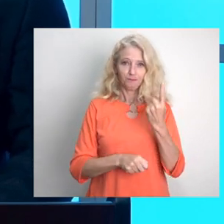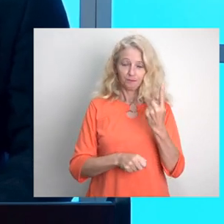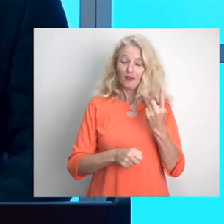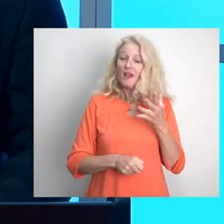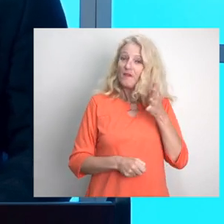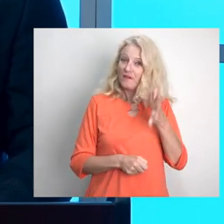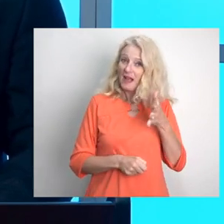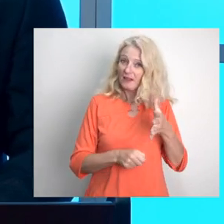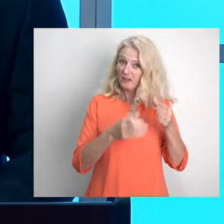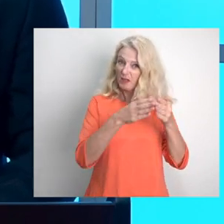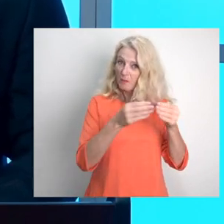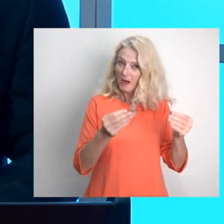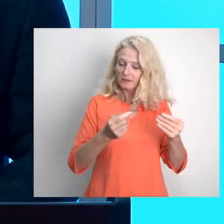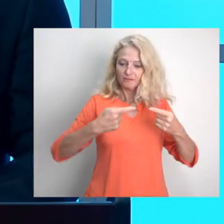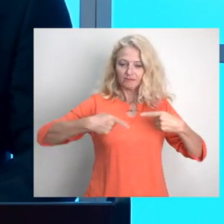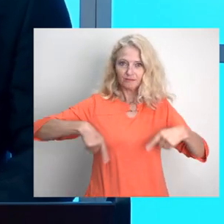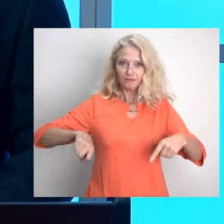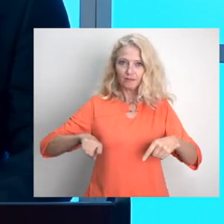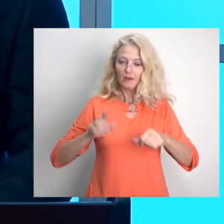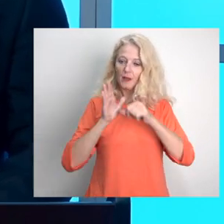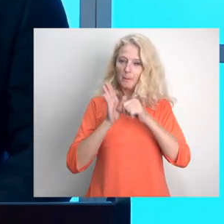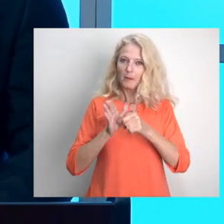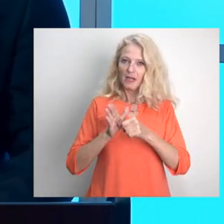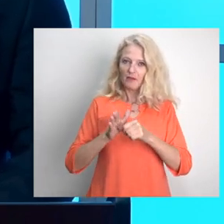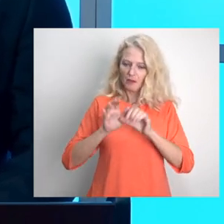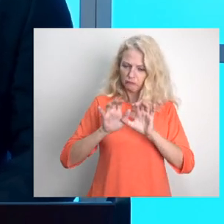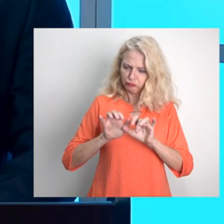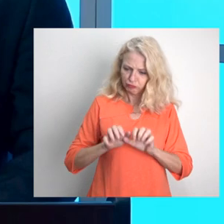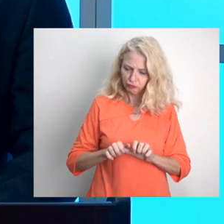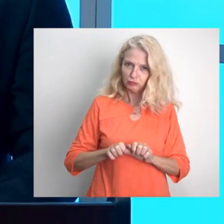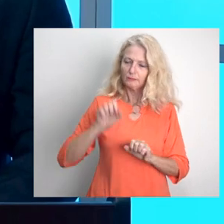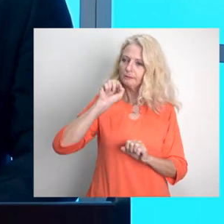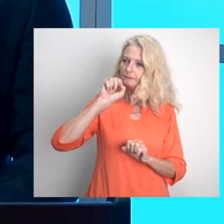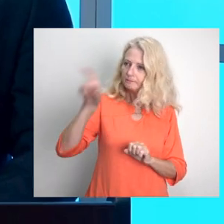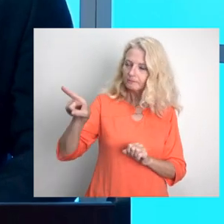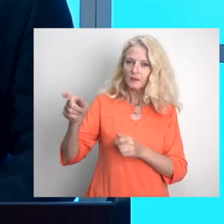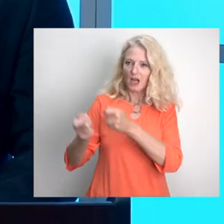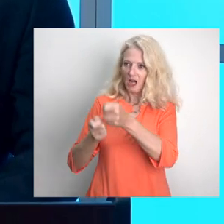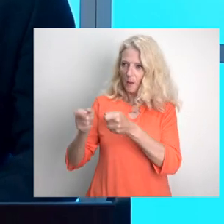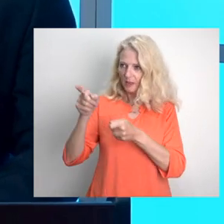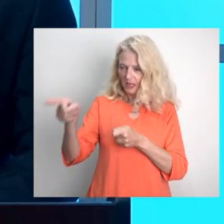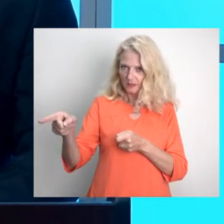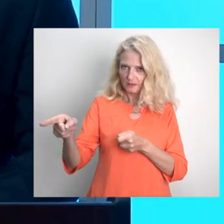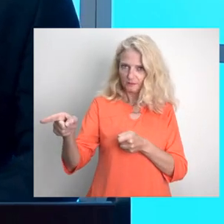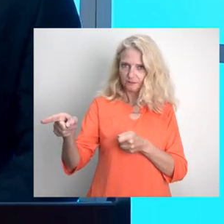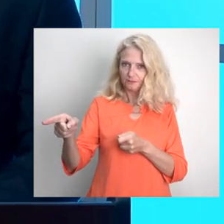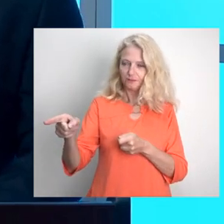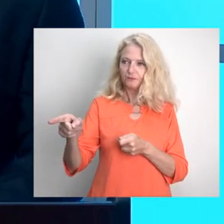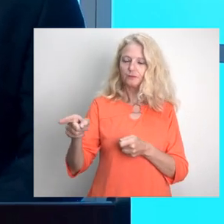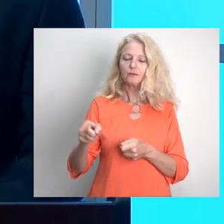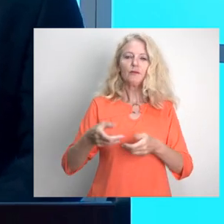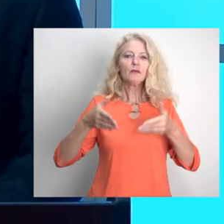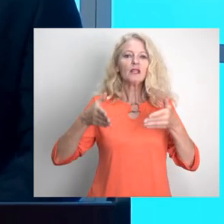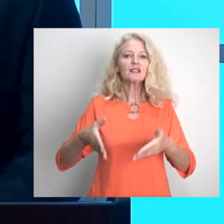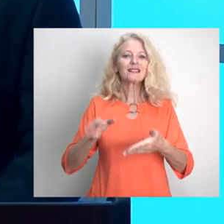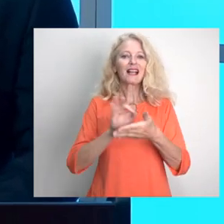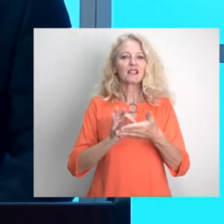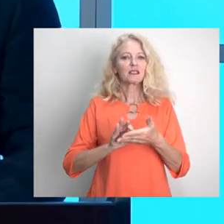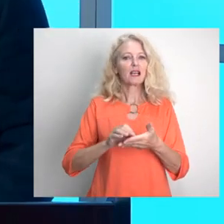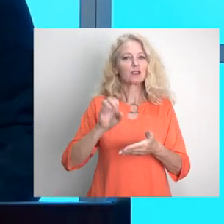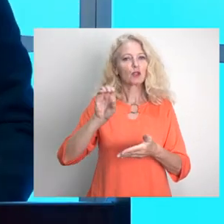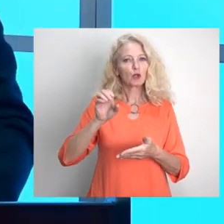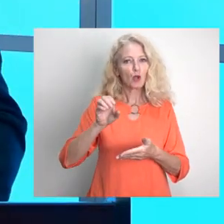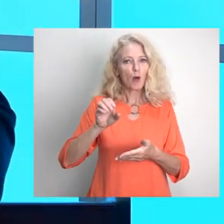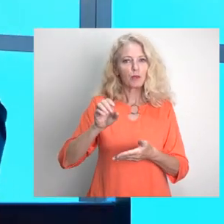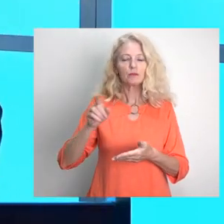een brief gestuurd 15 maart aan het kabinet. En daar hebben we antwoord ontvangen via staatssecretaris